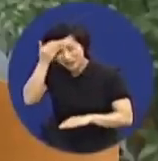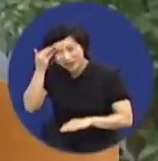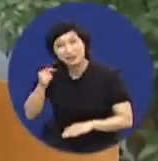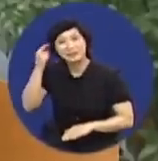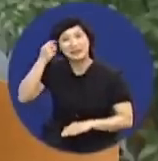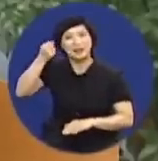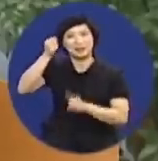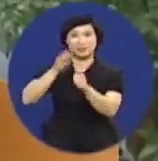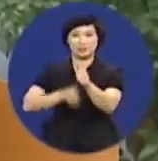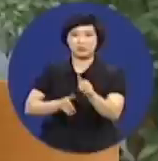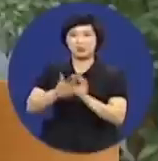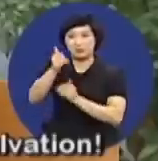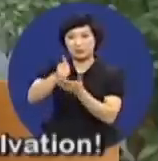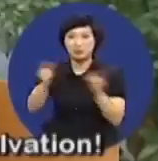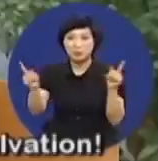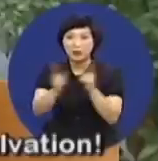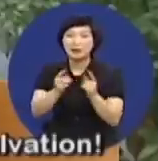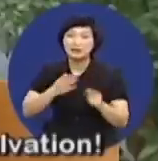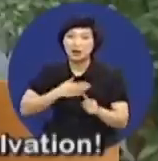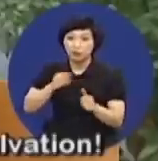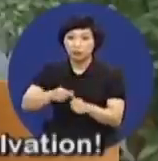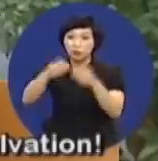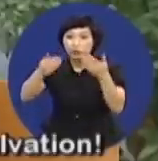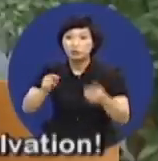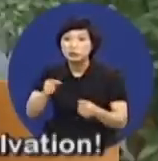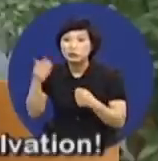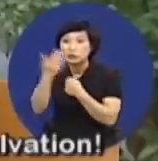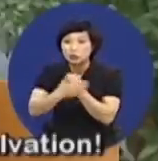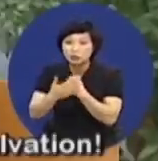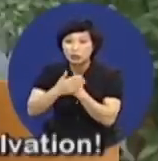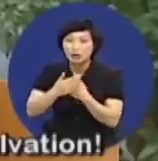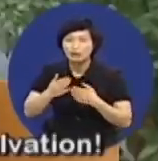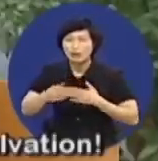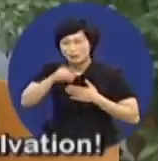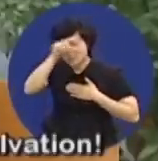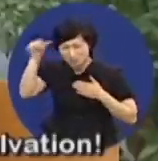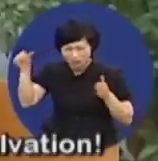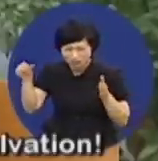ように私を救ってくださった恵みに